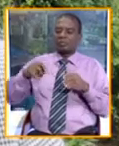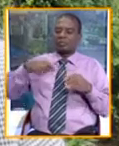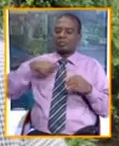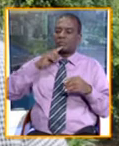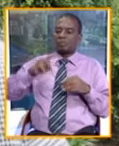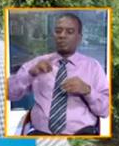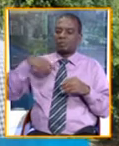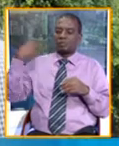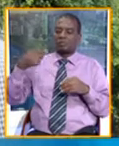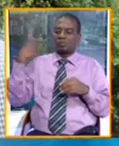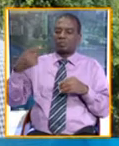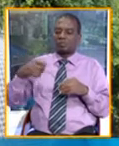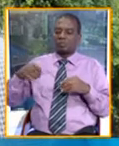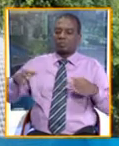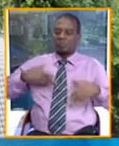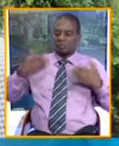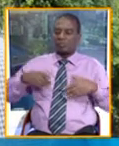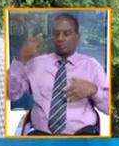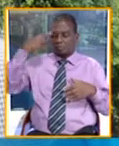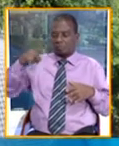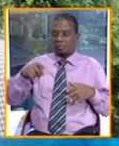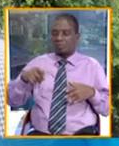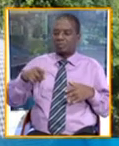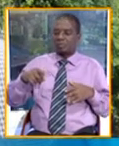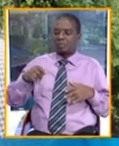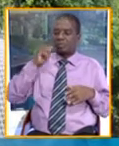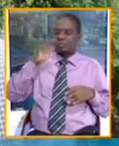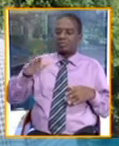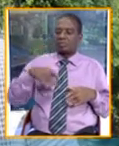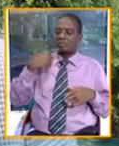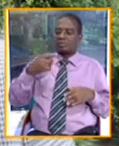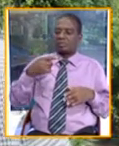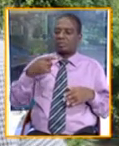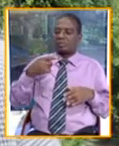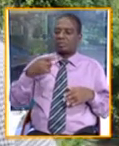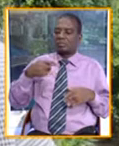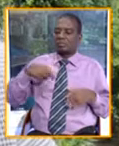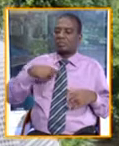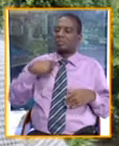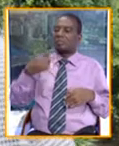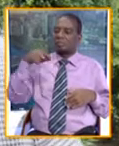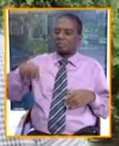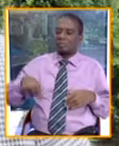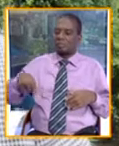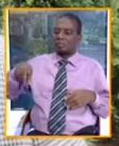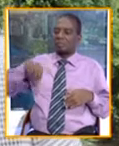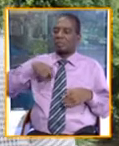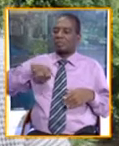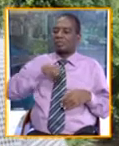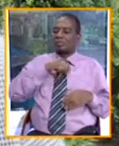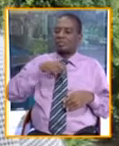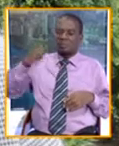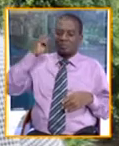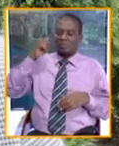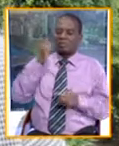pour ces dames qui attendent que j'arrive à Dioko pour pouvoir reprendre les activités parce que je tiens à vous rappeler que nous étions déjà en